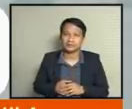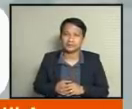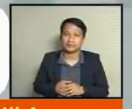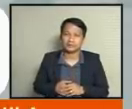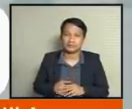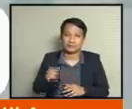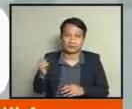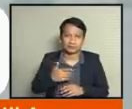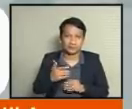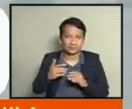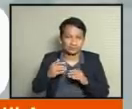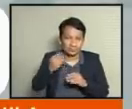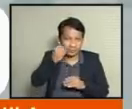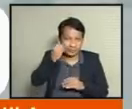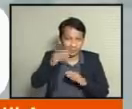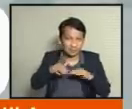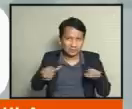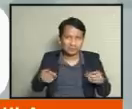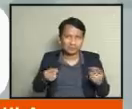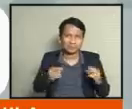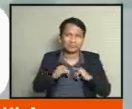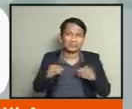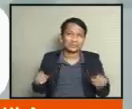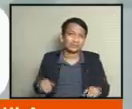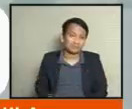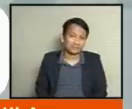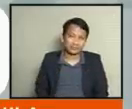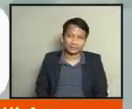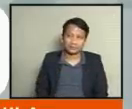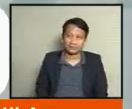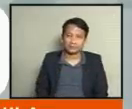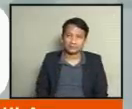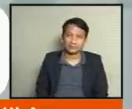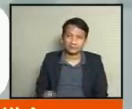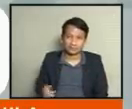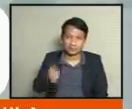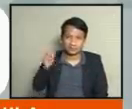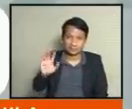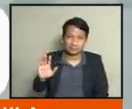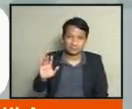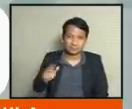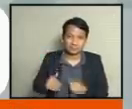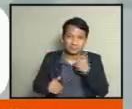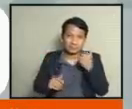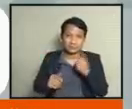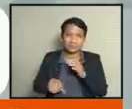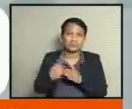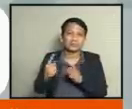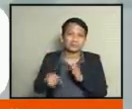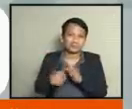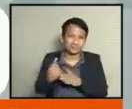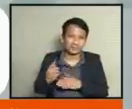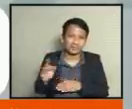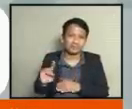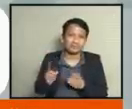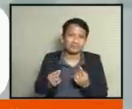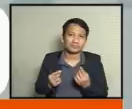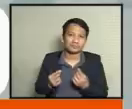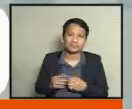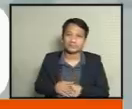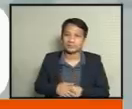mga kapitbahay namin doon, idol, ganun po, kaya napapaano. Nananalo naman siya? Minsan po. Pag nanalo, anong ginagawa